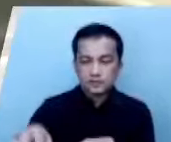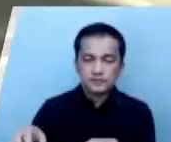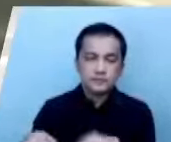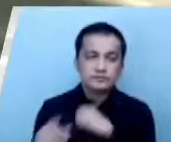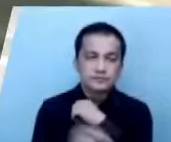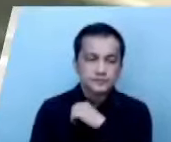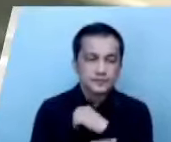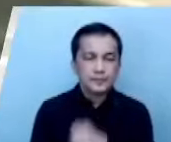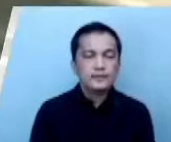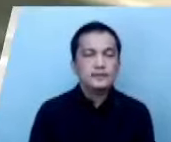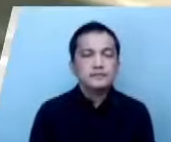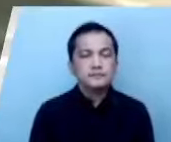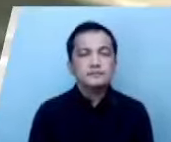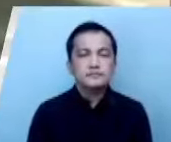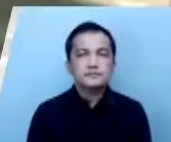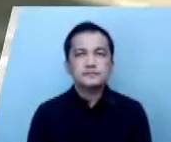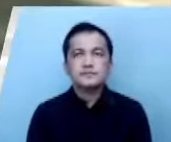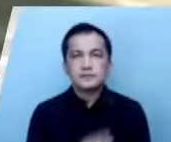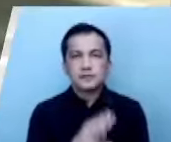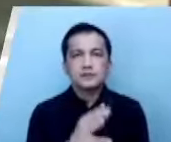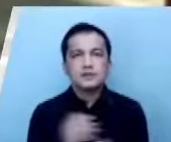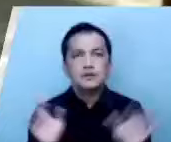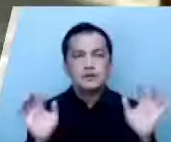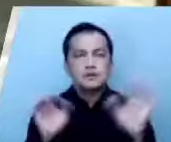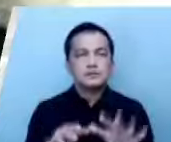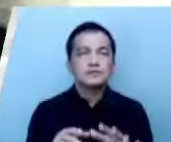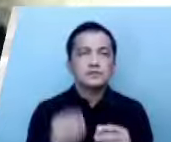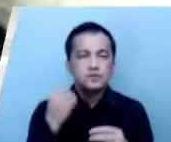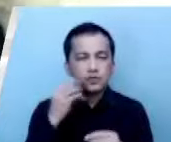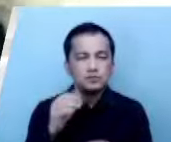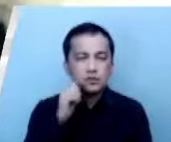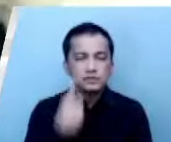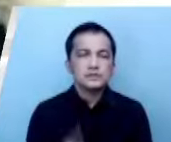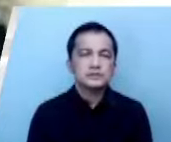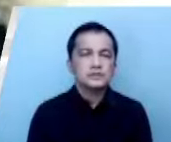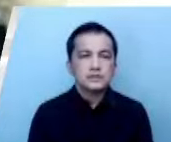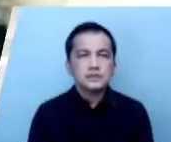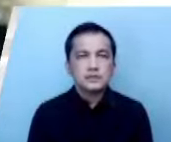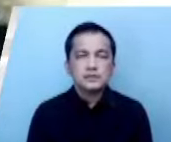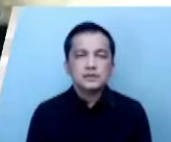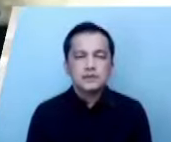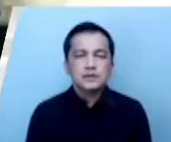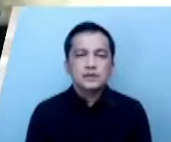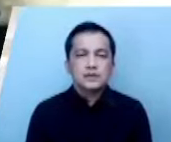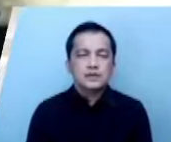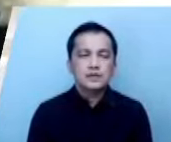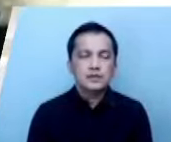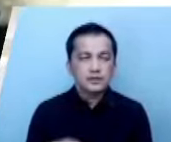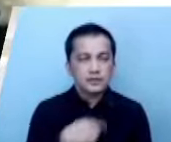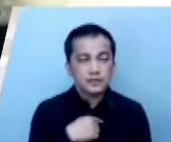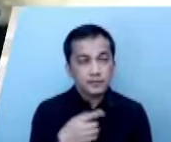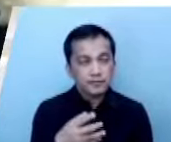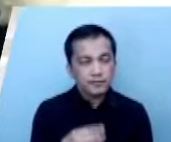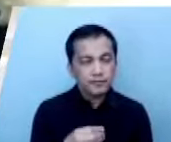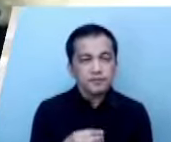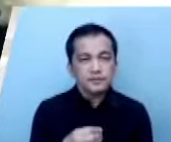Para makaiwas po dun sa dagsaan po sa uwian po bukas po. Mayroon kaming nedagdag na special